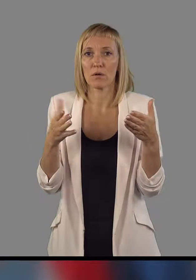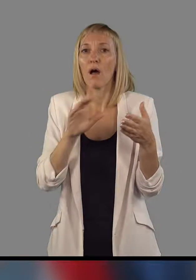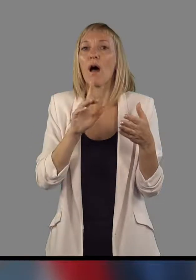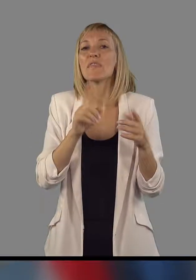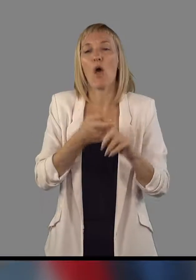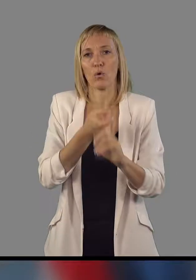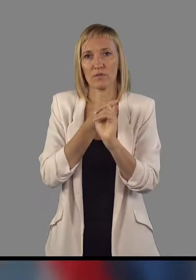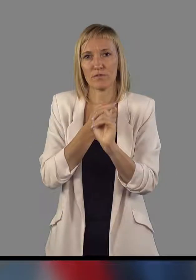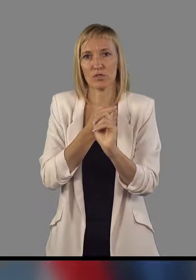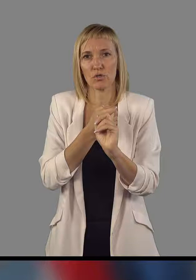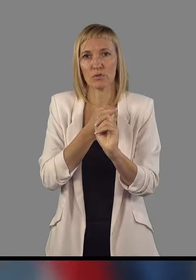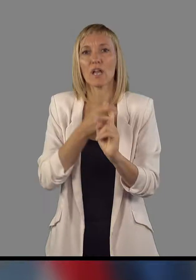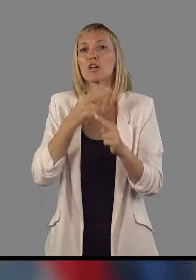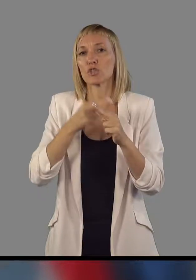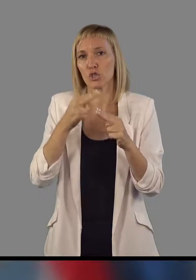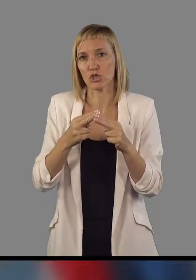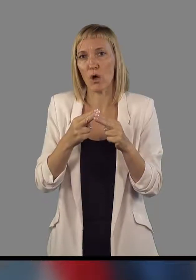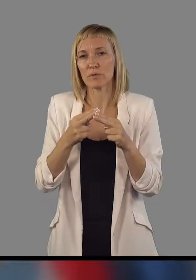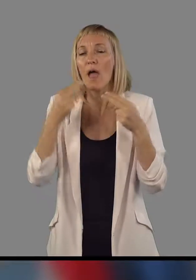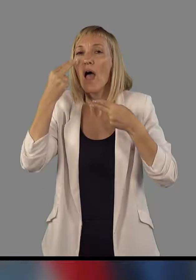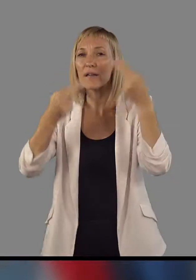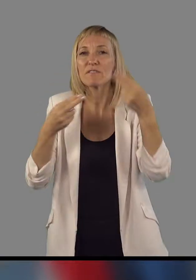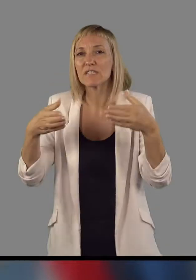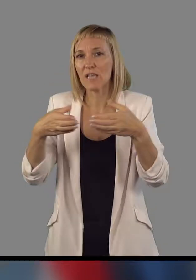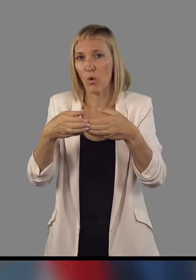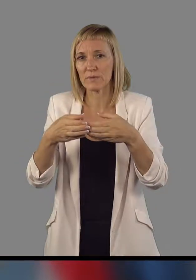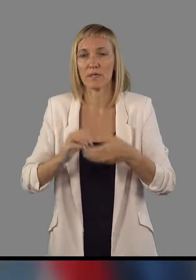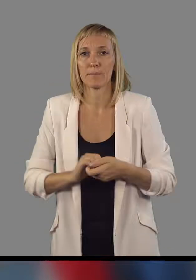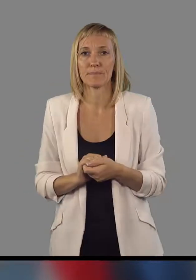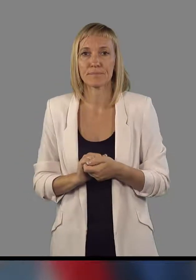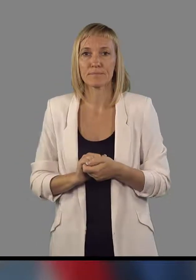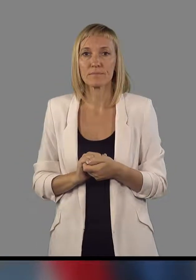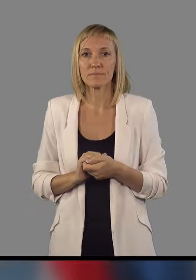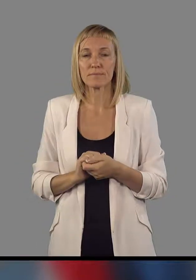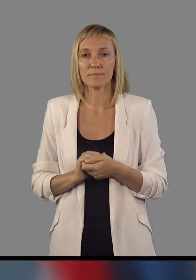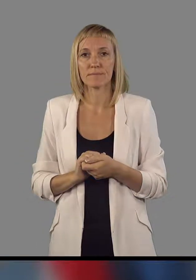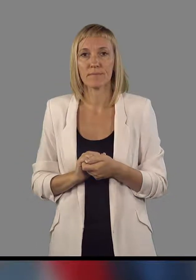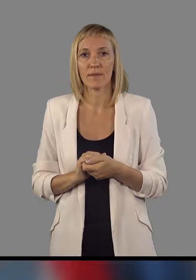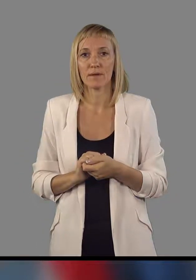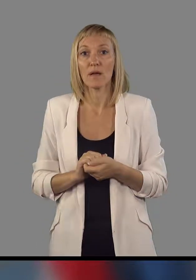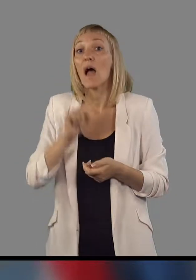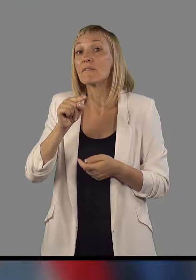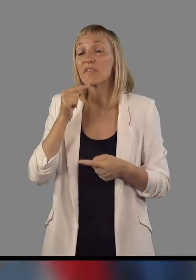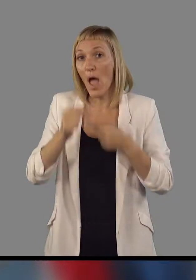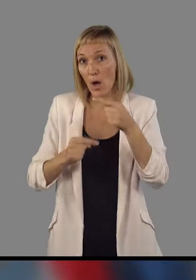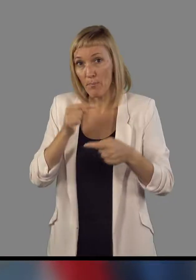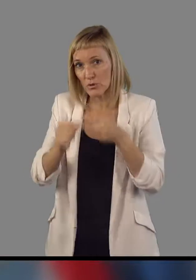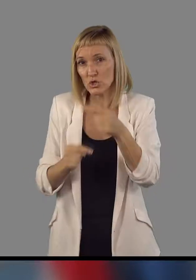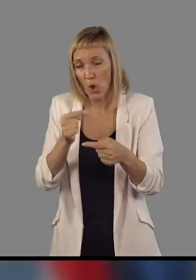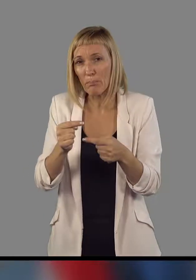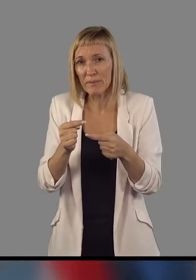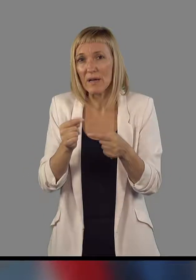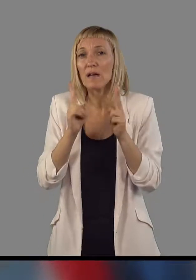tudi neodvisnost same Državne revizijske komisije. V samih postopkih